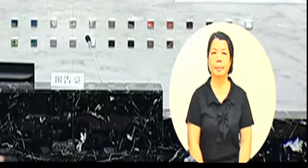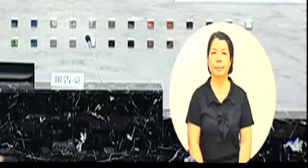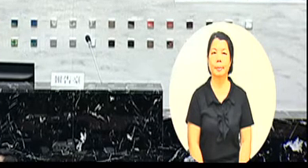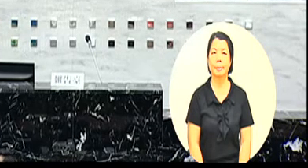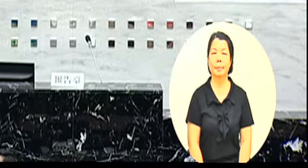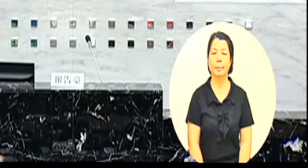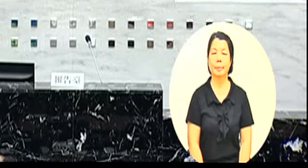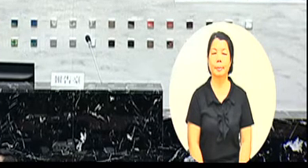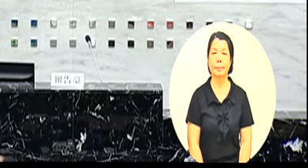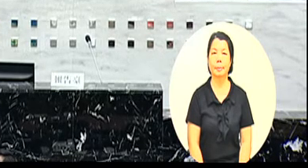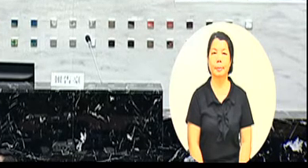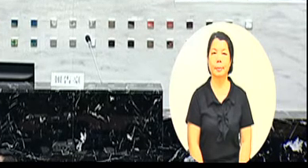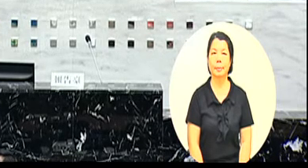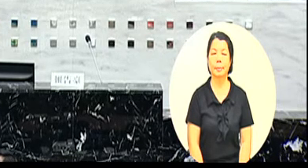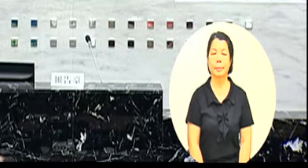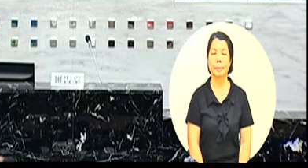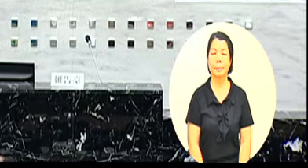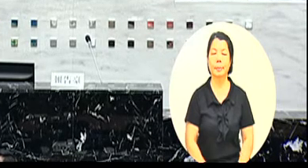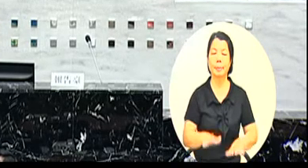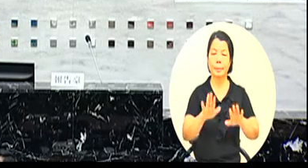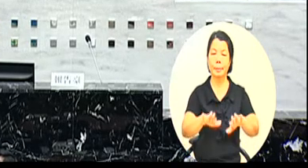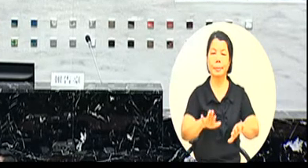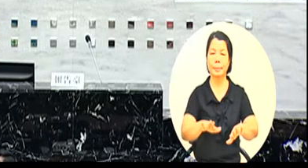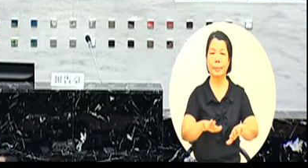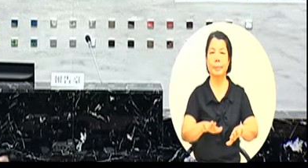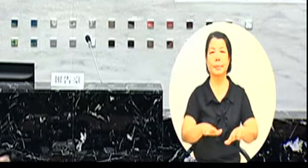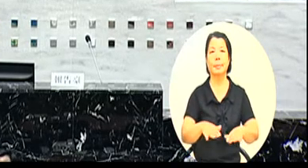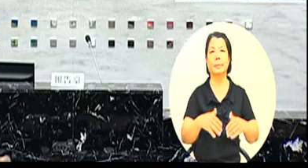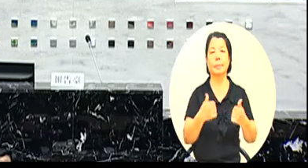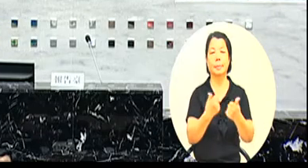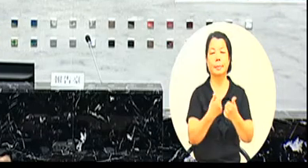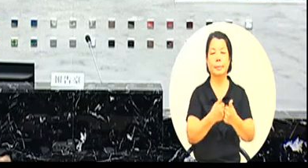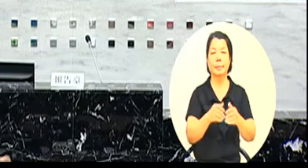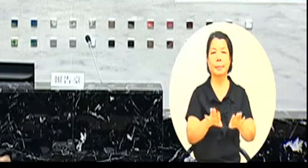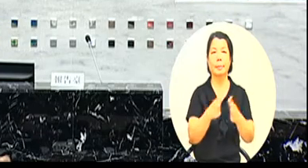没有啊。好，继续开会。